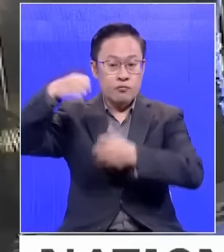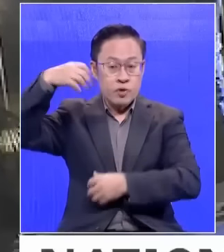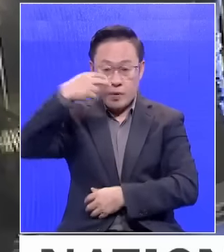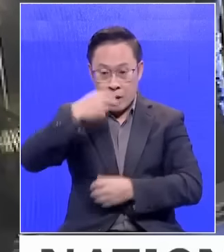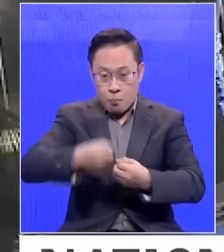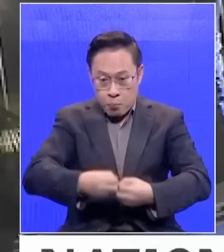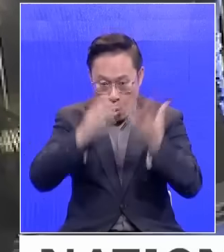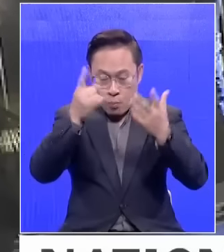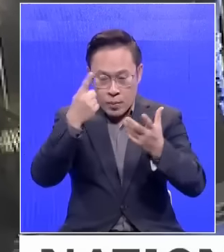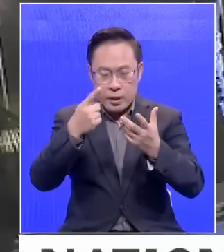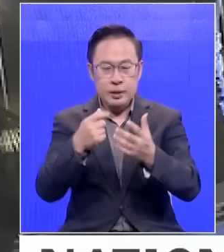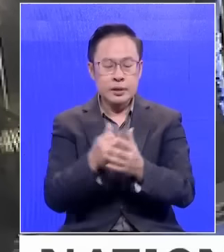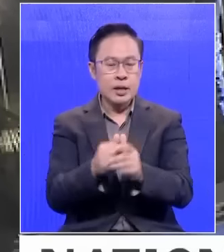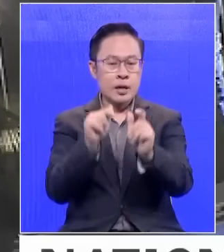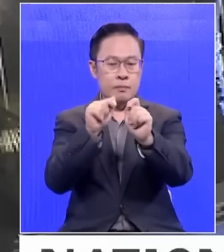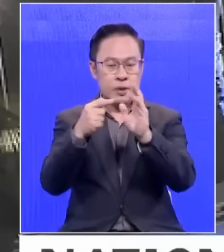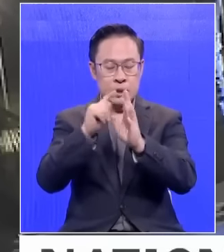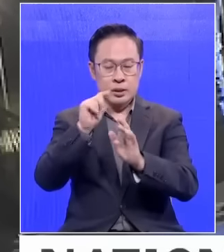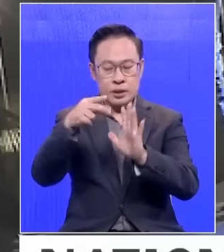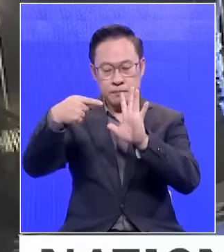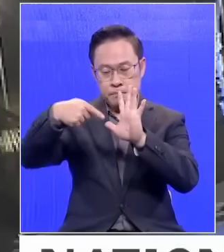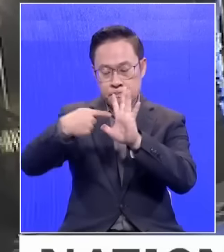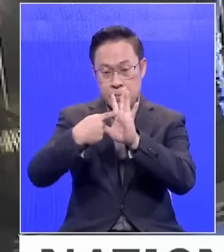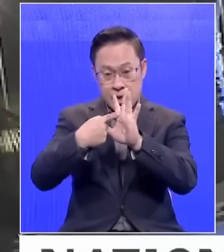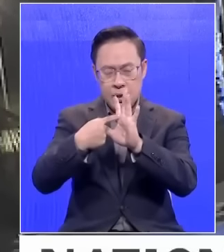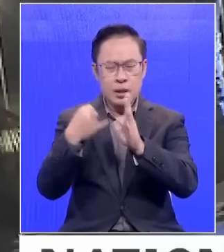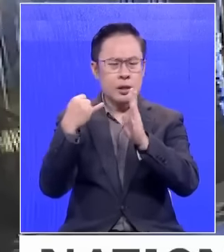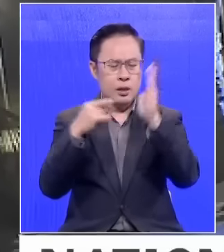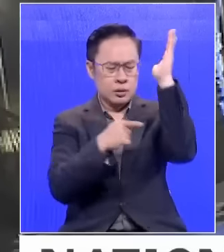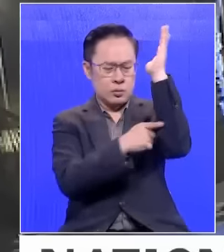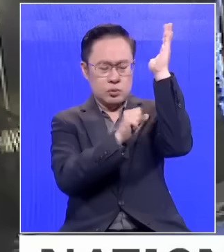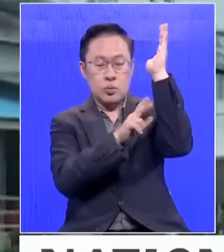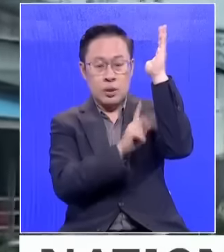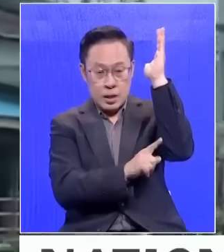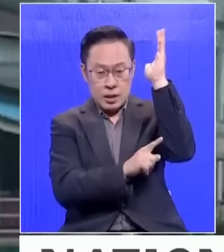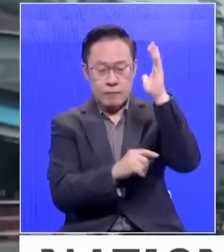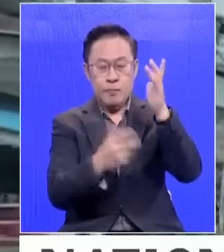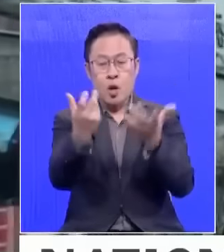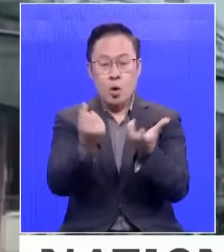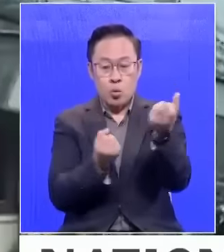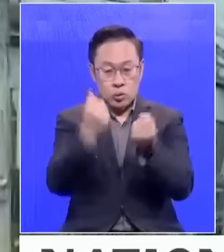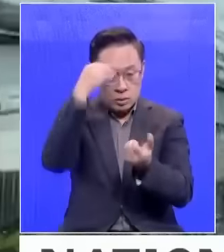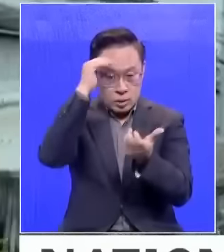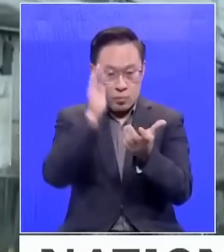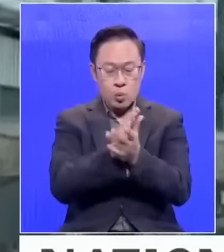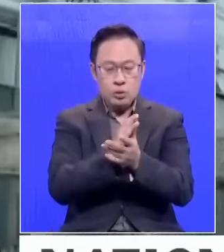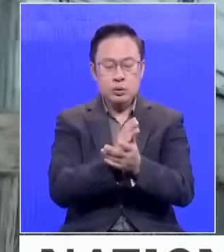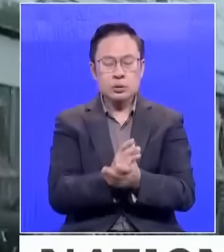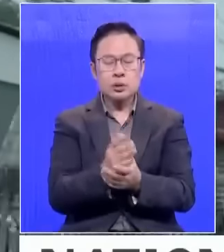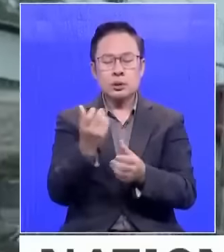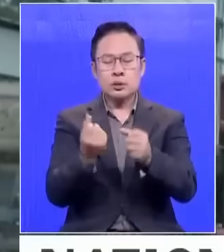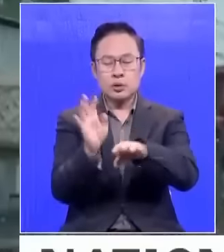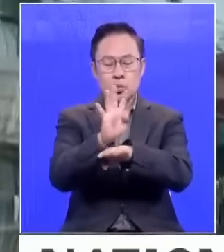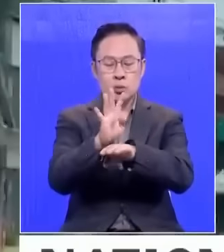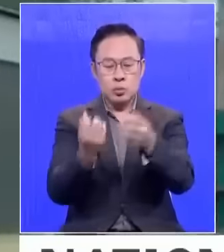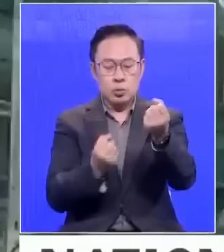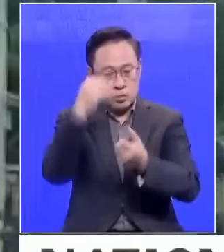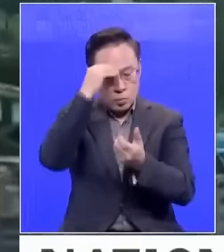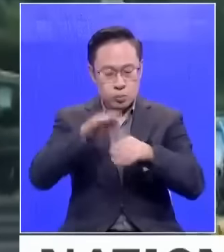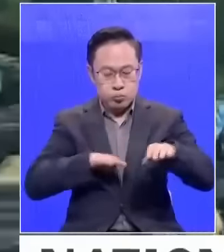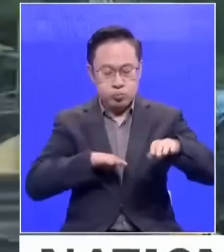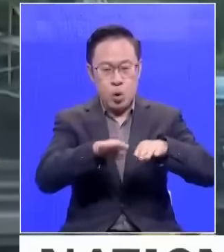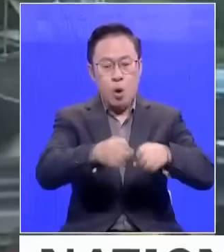ะบ้าอำเภอเทพาจังหวัดสงขลาค่ะทำให้ตำรวจรถตำรวจสภ.เทพาซึ่งมีตำรวจ4นายวิ่งผ่านมาพอดี